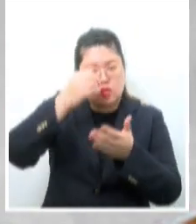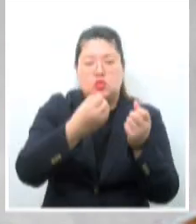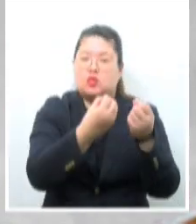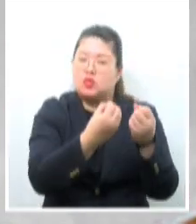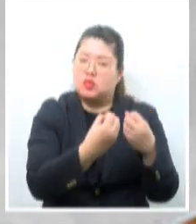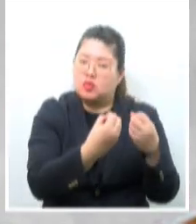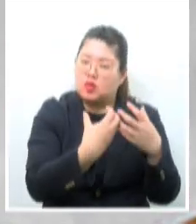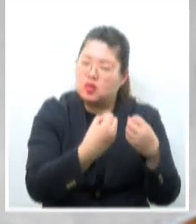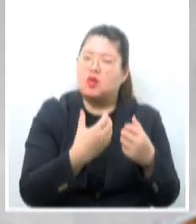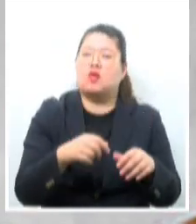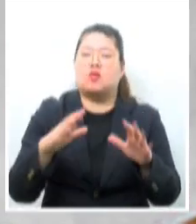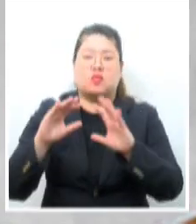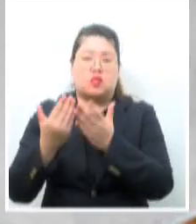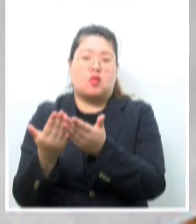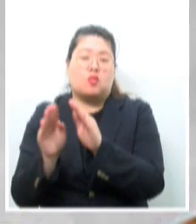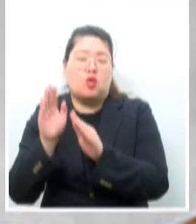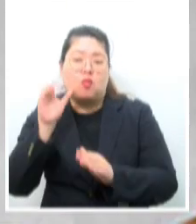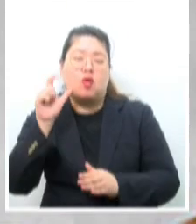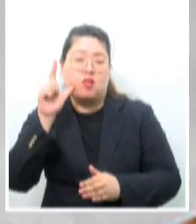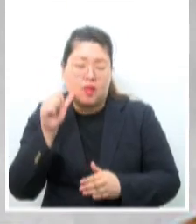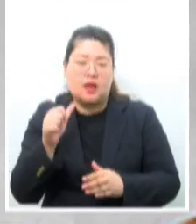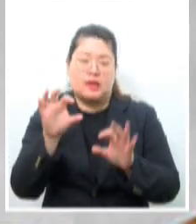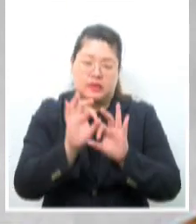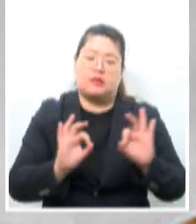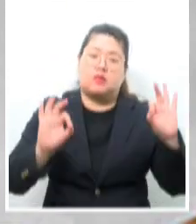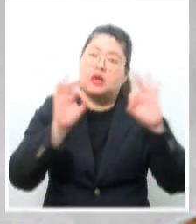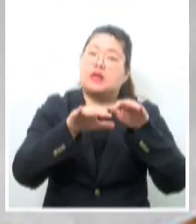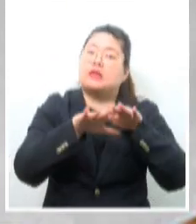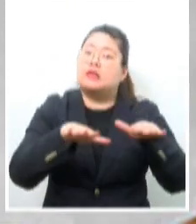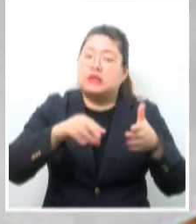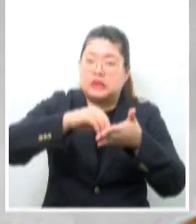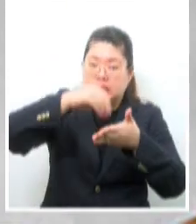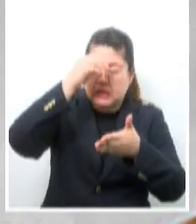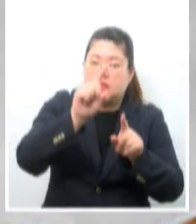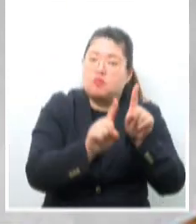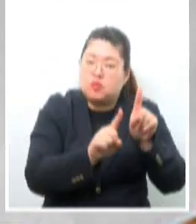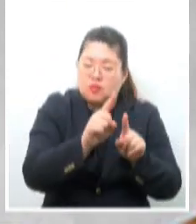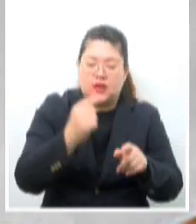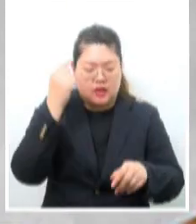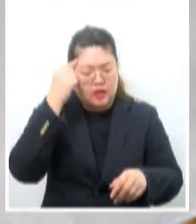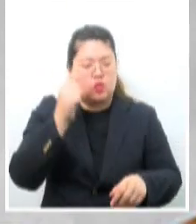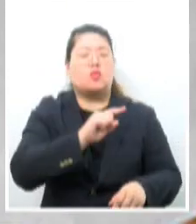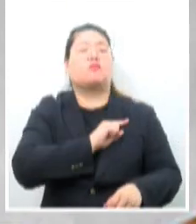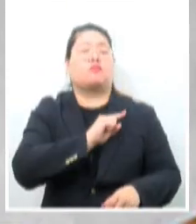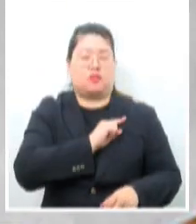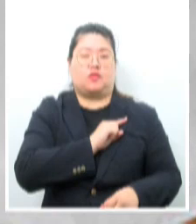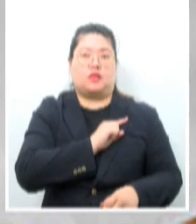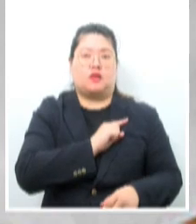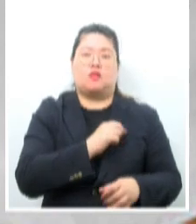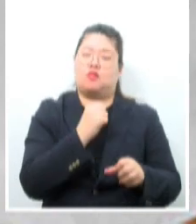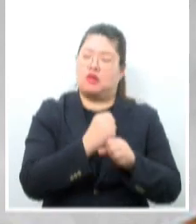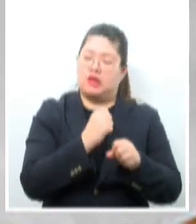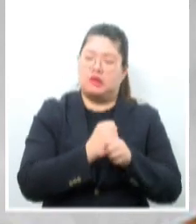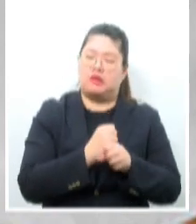มทั้งท่านผู้ปกครองค่ะสำคัญที่สุดค่ะคือน้องๆนักเรียนทุกคนนะคะให้มาทำแบบวัดแววเพื่อจะได้รู้จักตนเองนะคะรู้จักตัวเอง